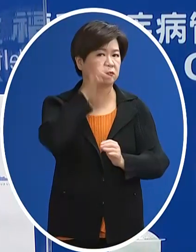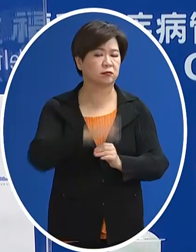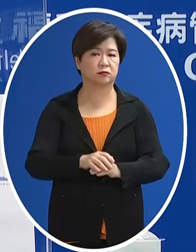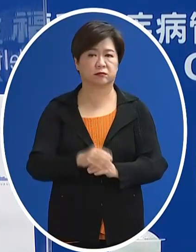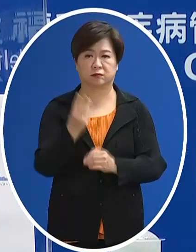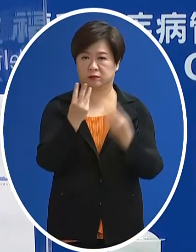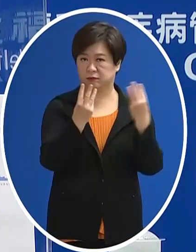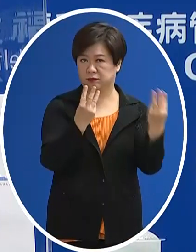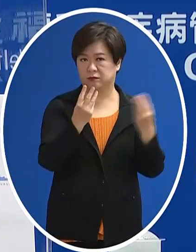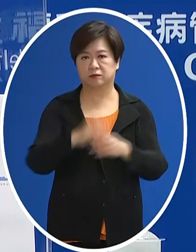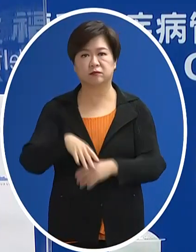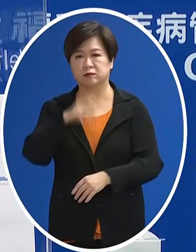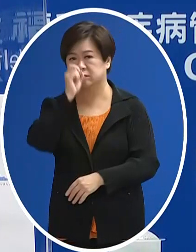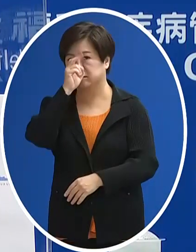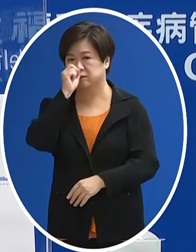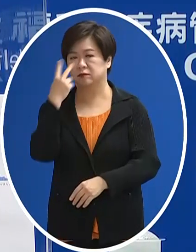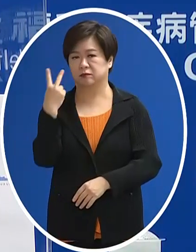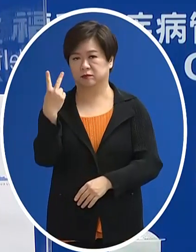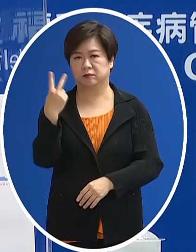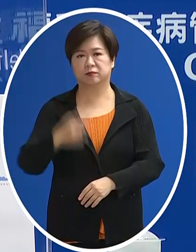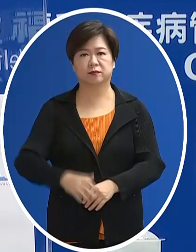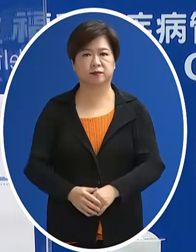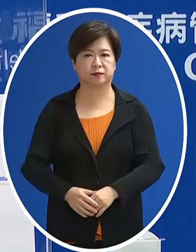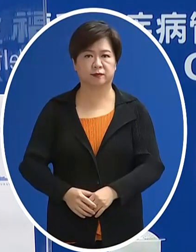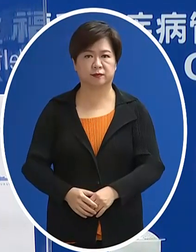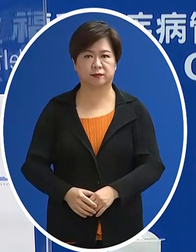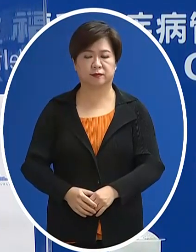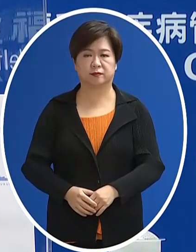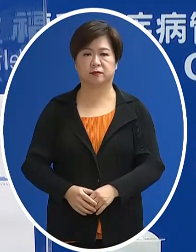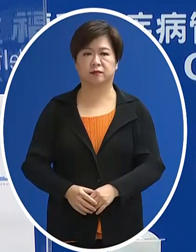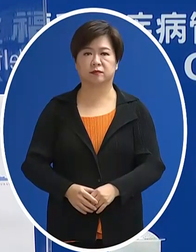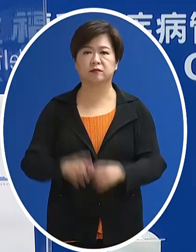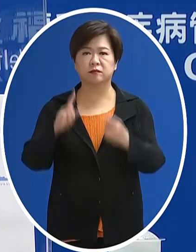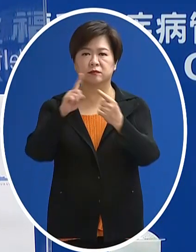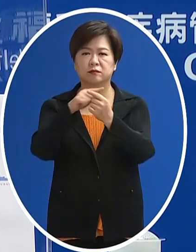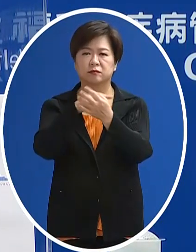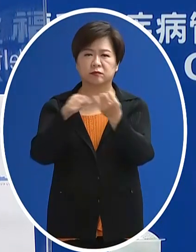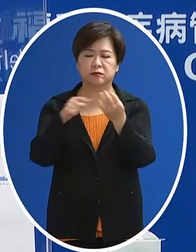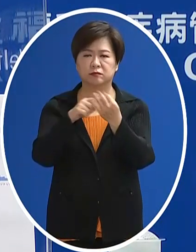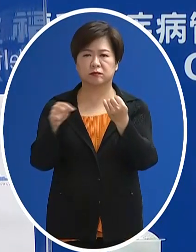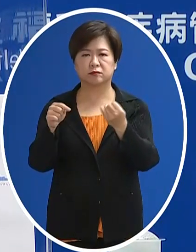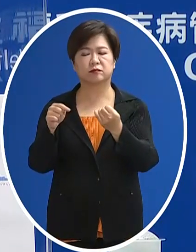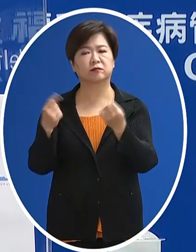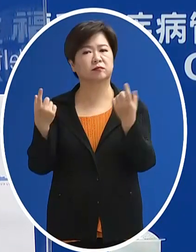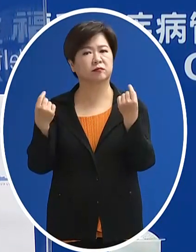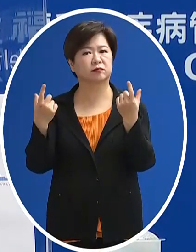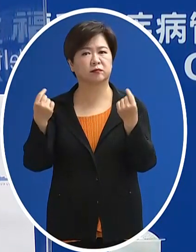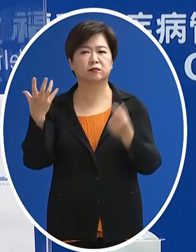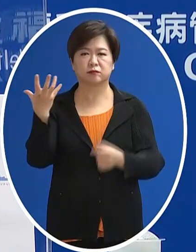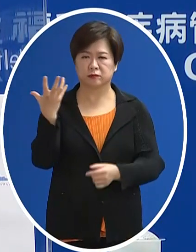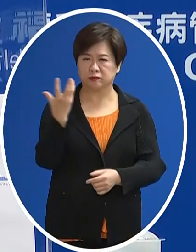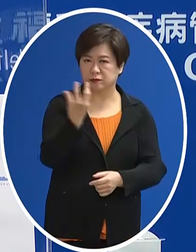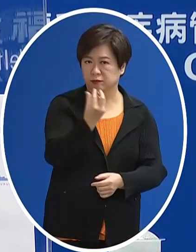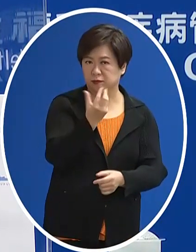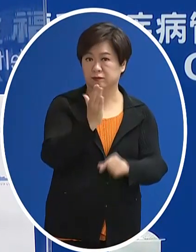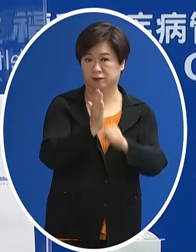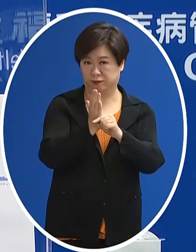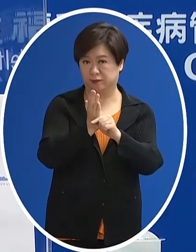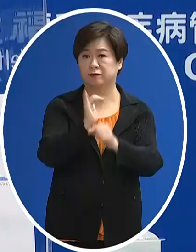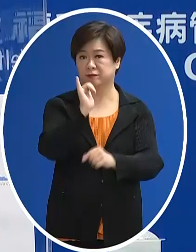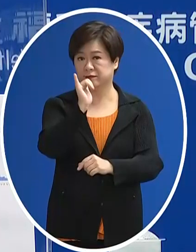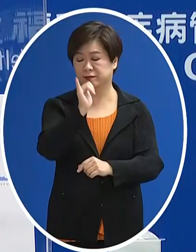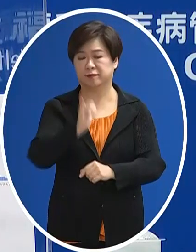各3例，宜兰县2例。那个案数还是就是持续的在降低哈。